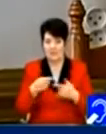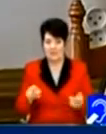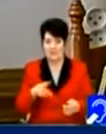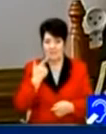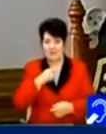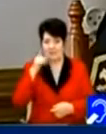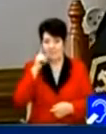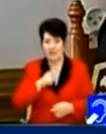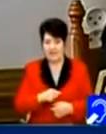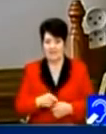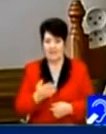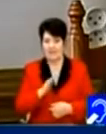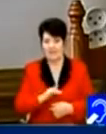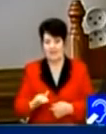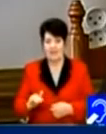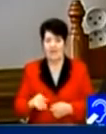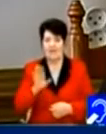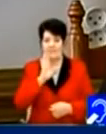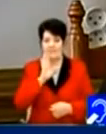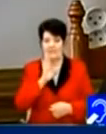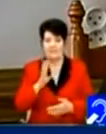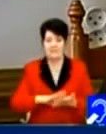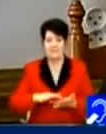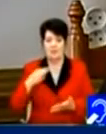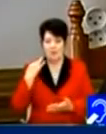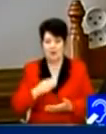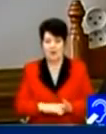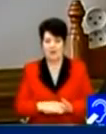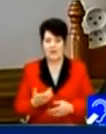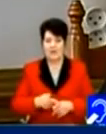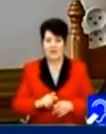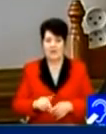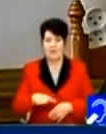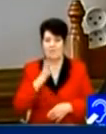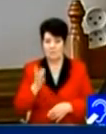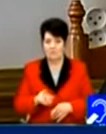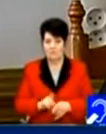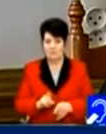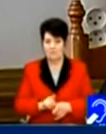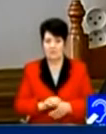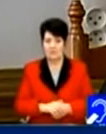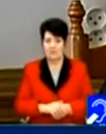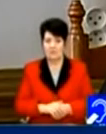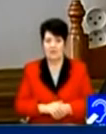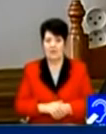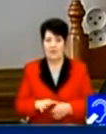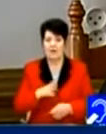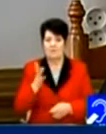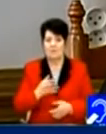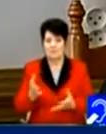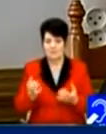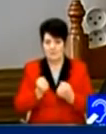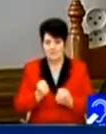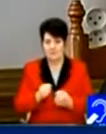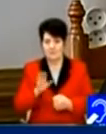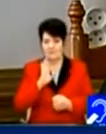vorba de fratele copilului sau fetiții de 9 ani care au fost sechestrate, să zic așa, este aplicată măsura preventivă,